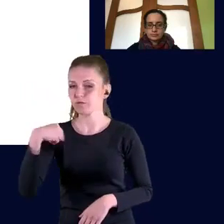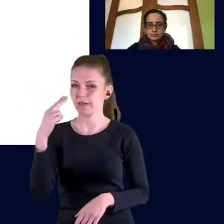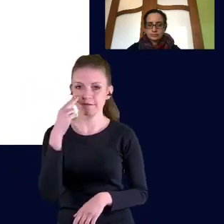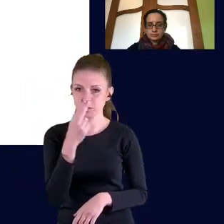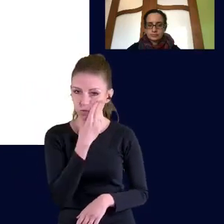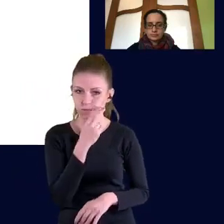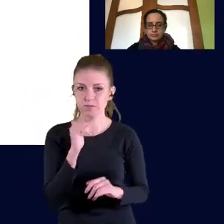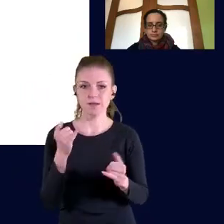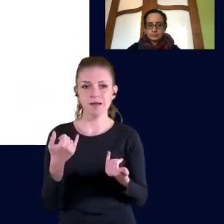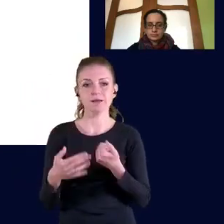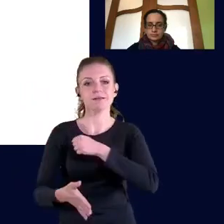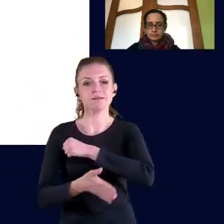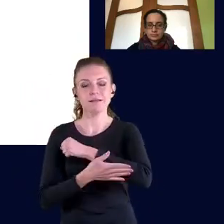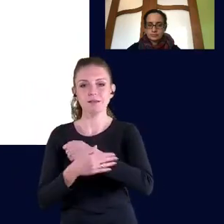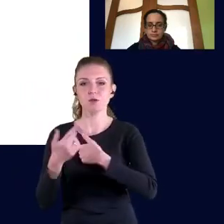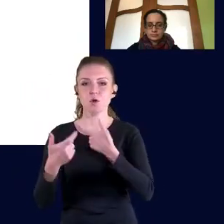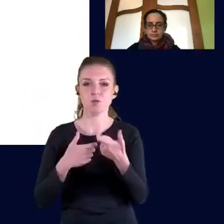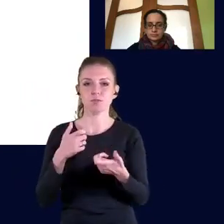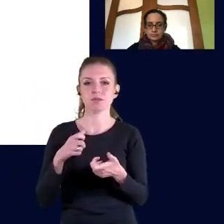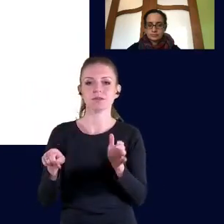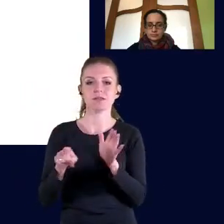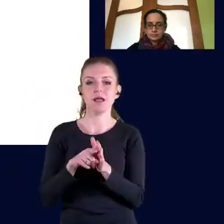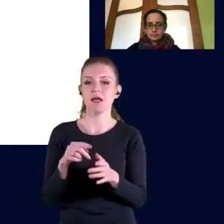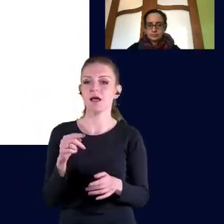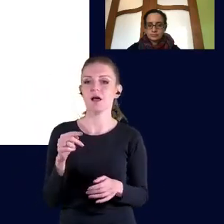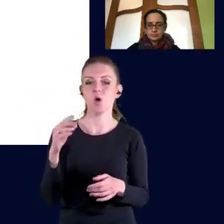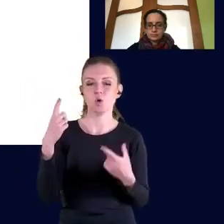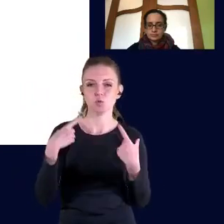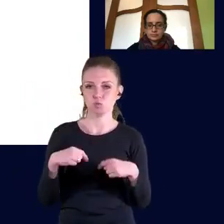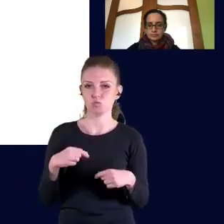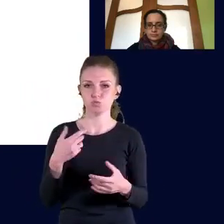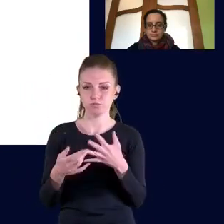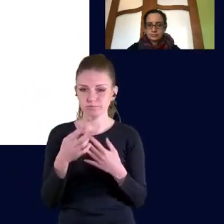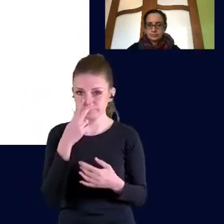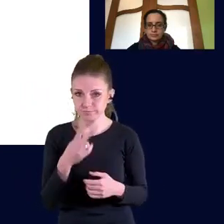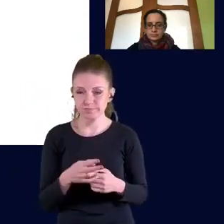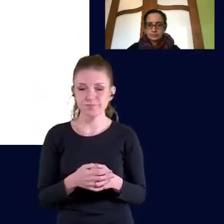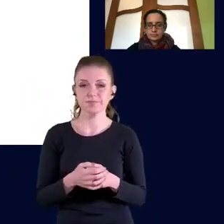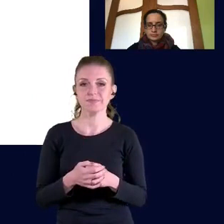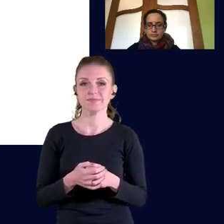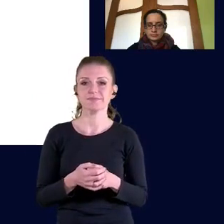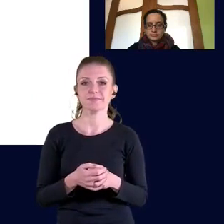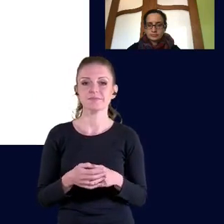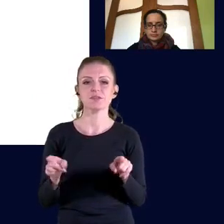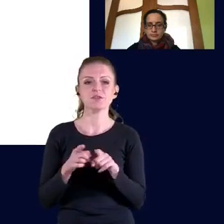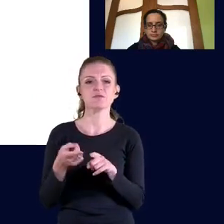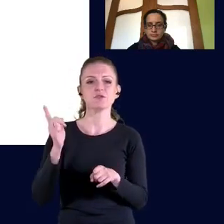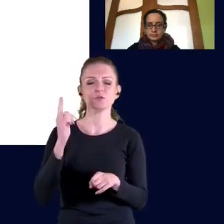grafiki ilustracji materiałów tyflograficzne to uczynić dolnych jak i wspomniany wcześniej